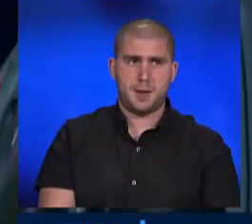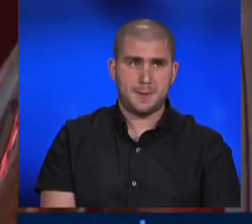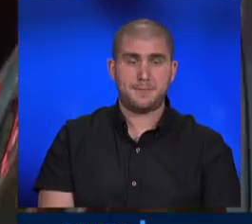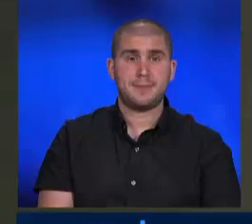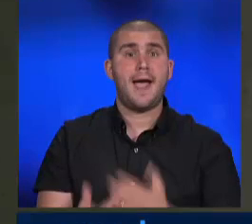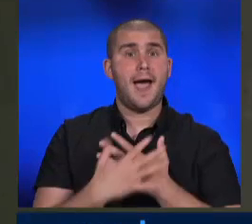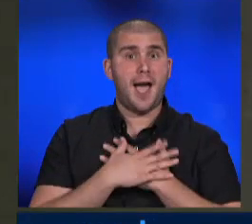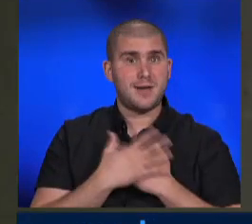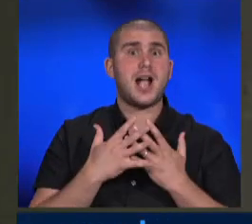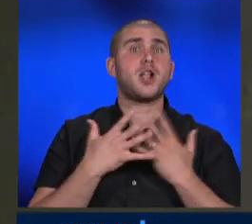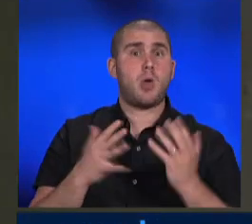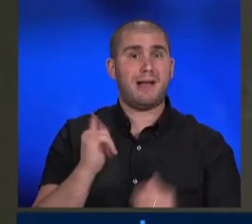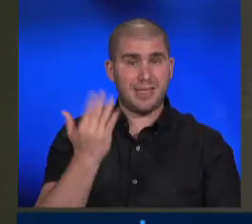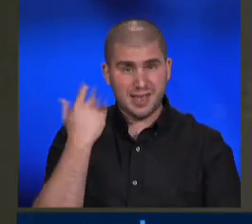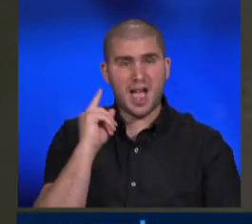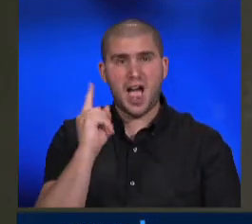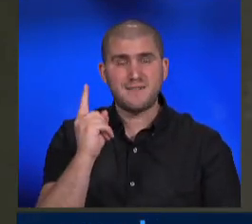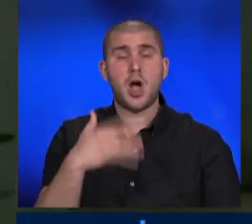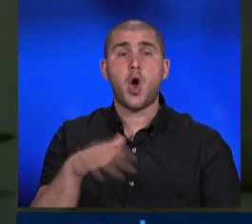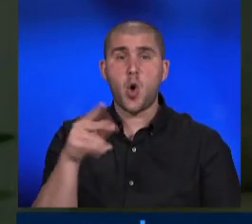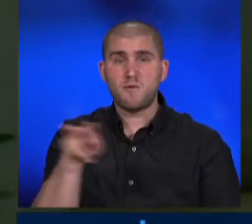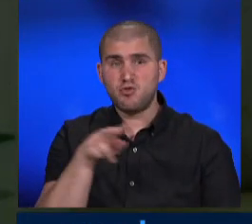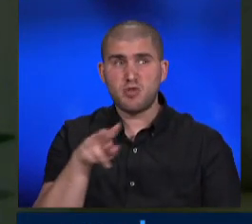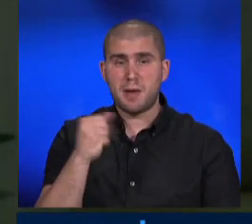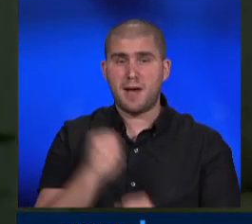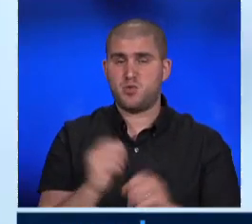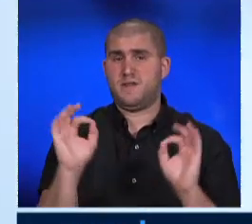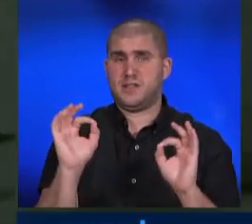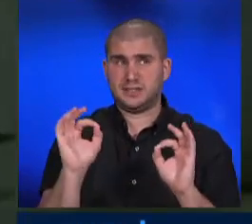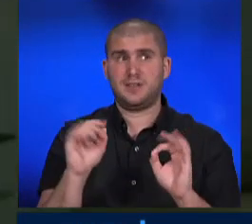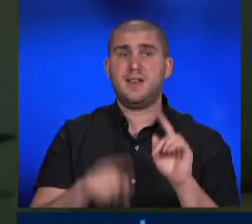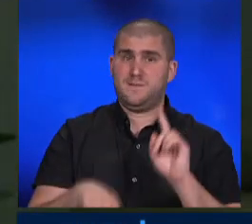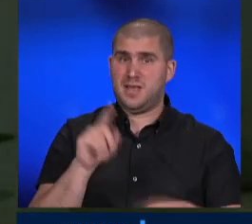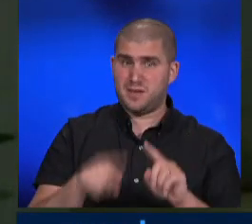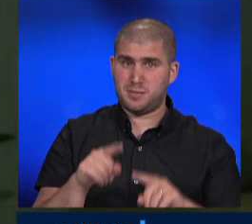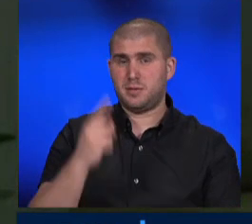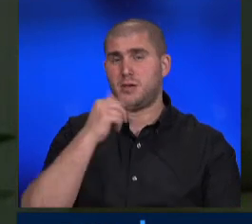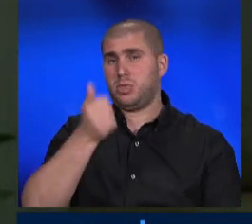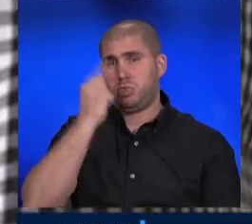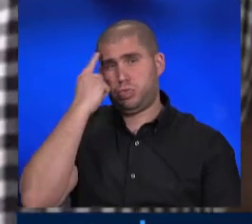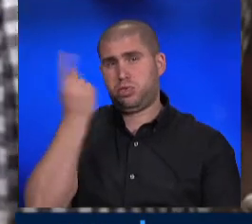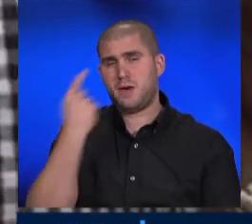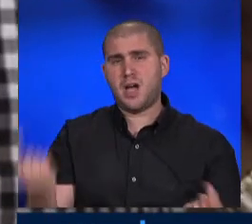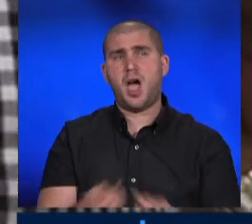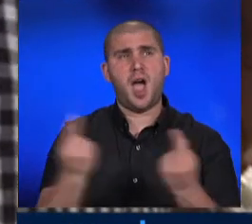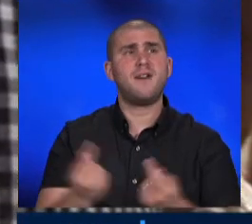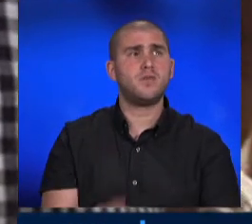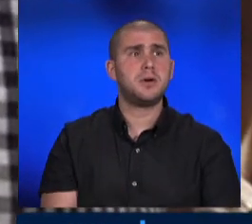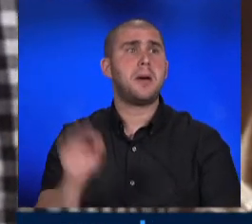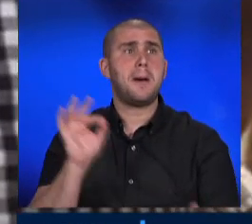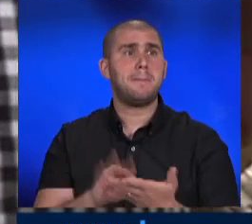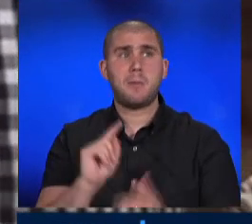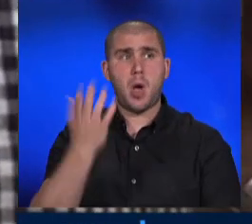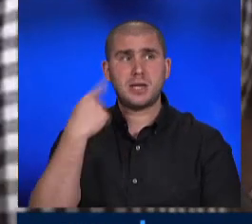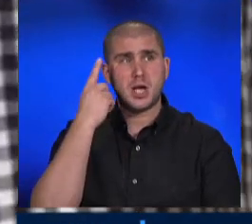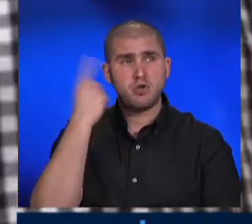גדולה, אבל רוב הזמן שניהם לא עבדו, ולעיתים קרובות השתקרו ורבו. ברגעים שלא היה שיקור הוא